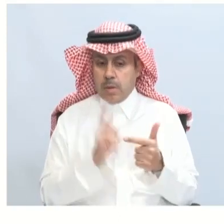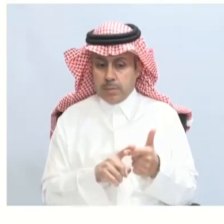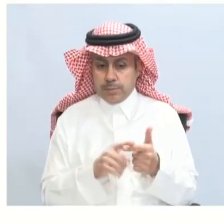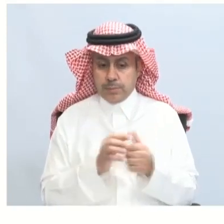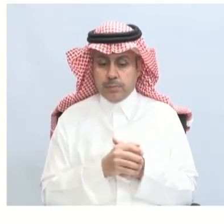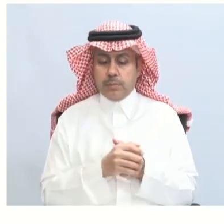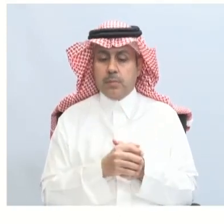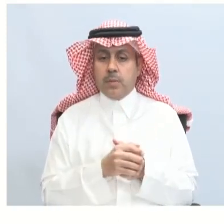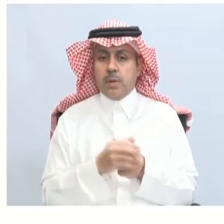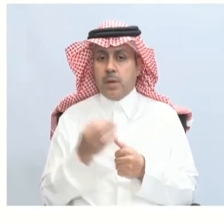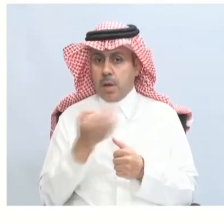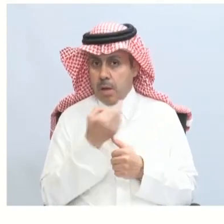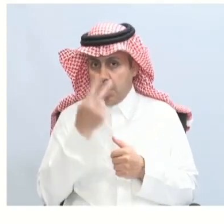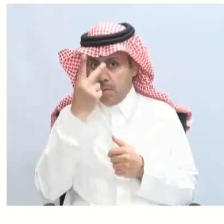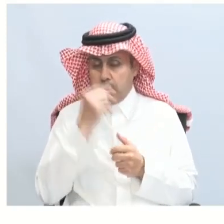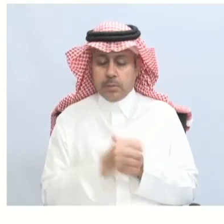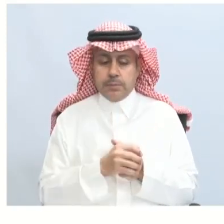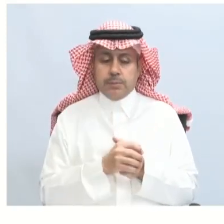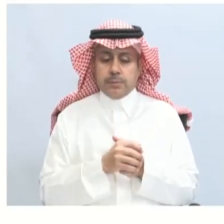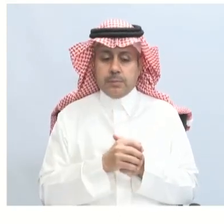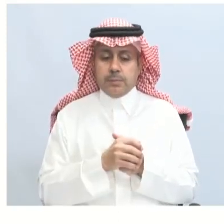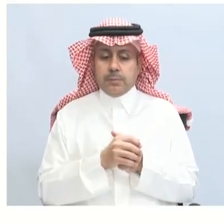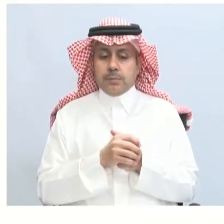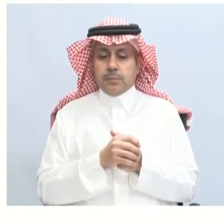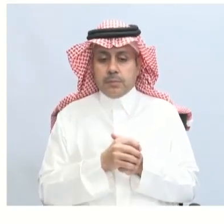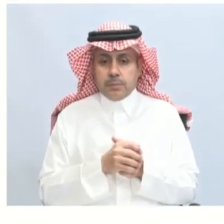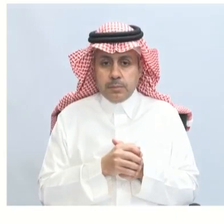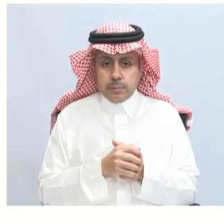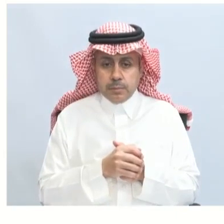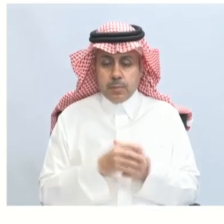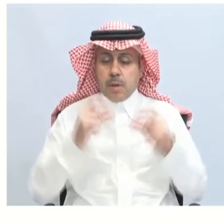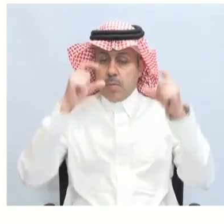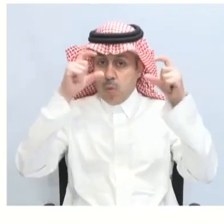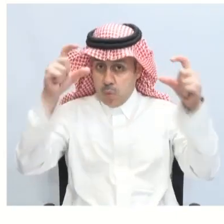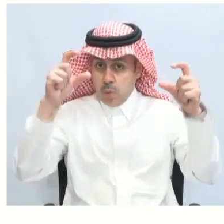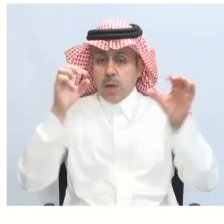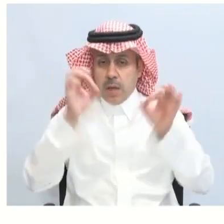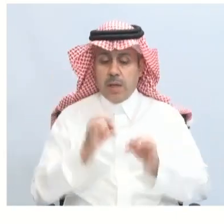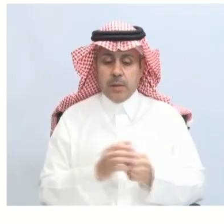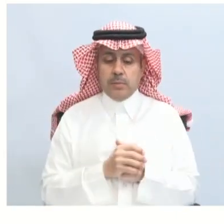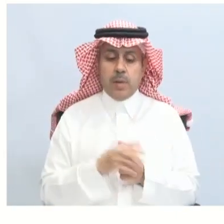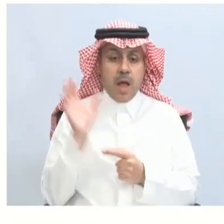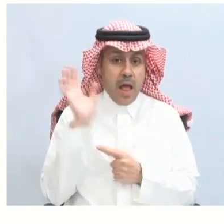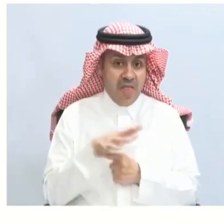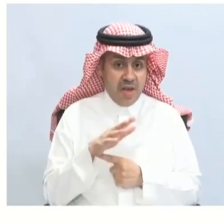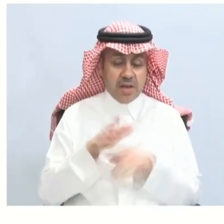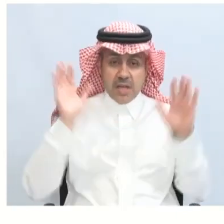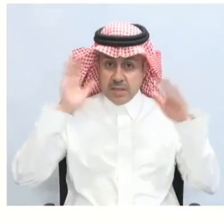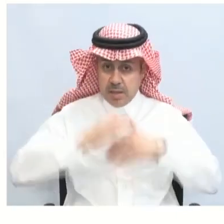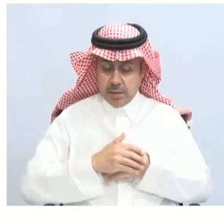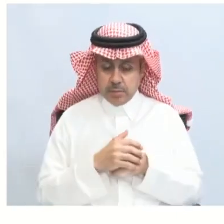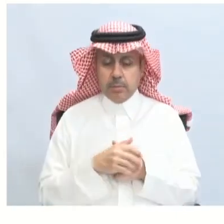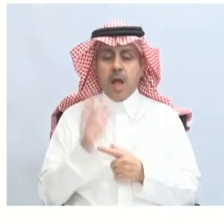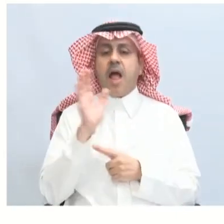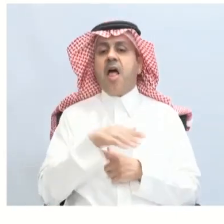الايه تتحدث عن امرين احسنتم نقول موضوع الايات اولا اثار الصلاه